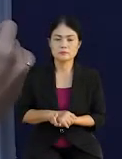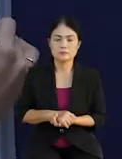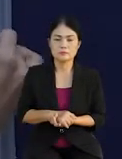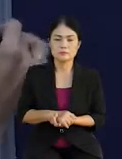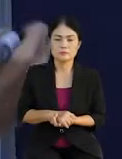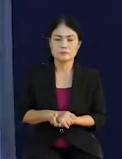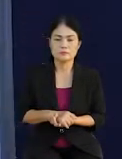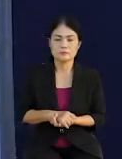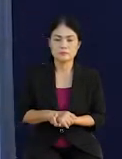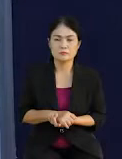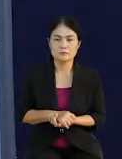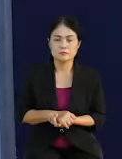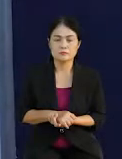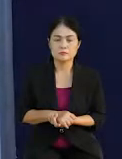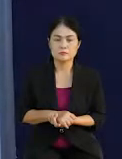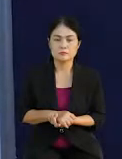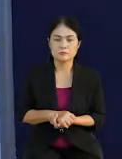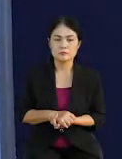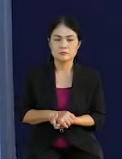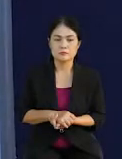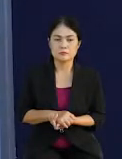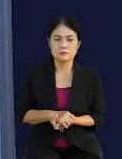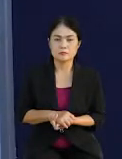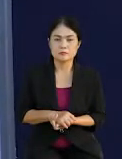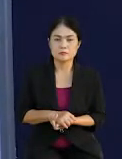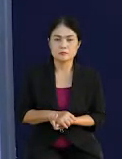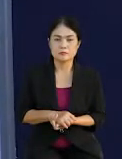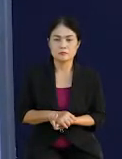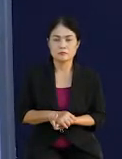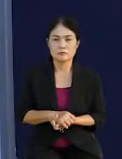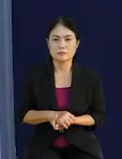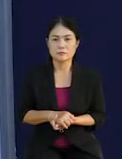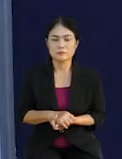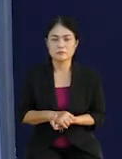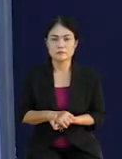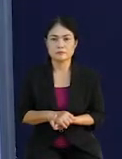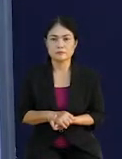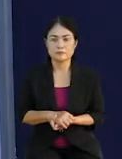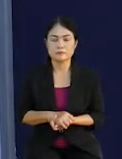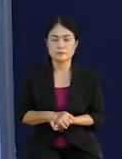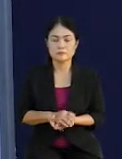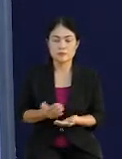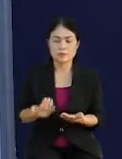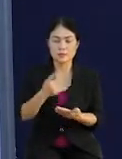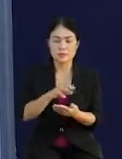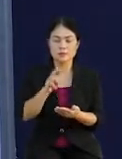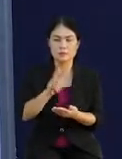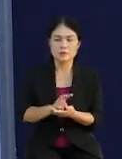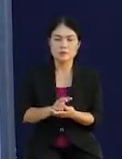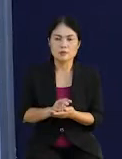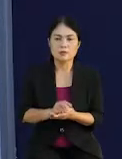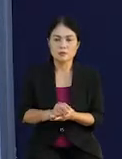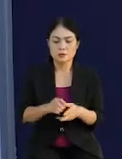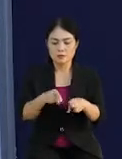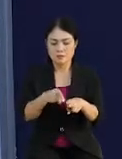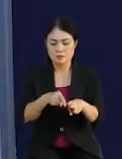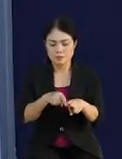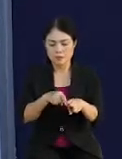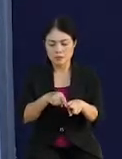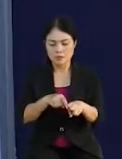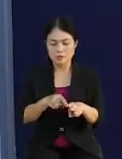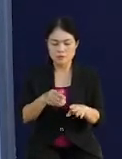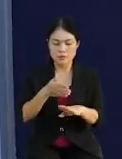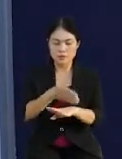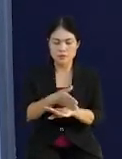bà chúng nói prosop tiền pi này nụ bà mà đầu tiên á thì bấy cứ cú bần toát